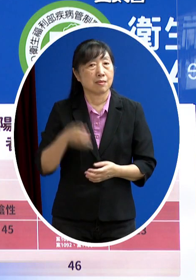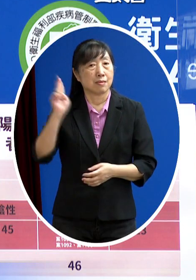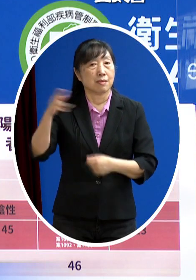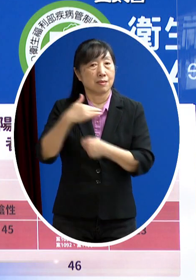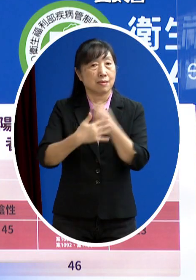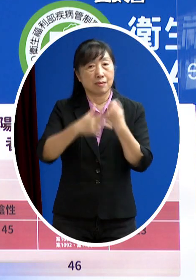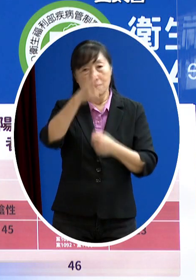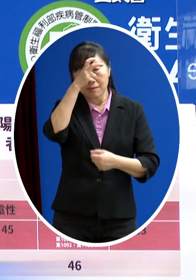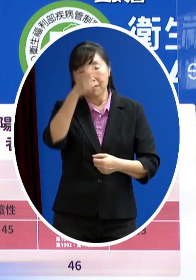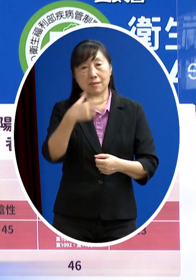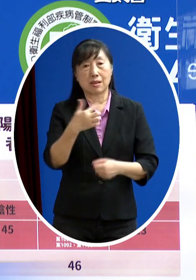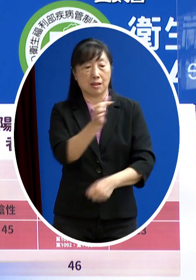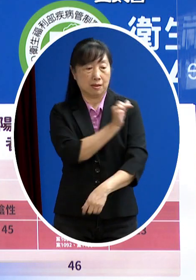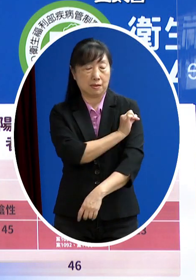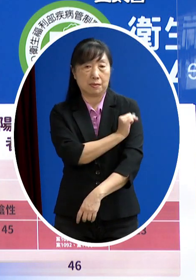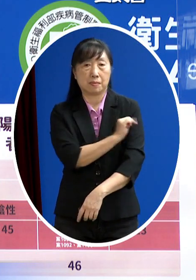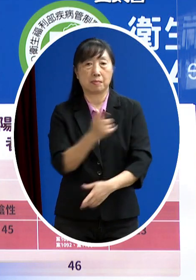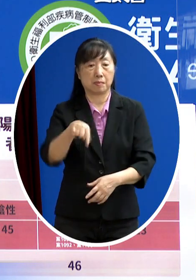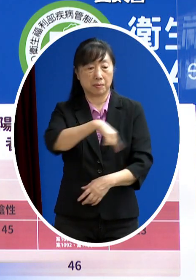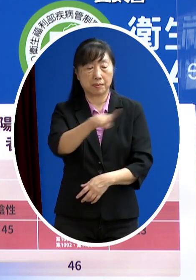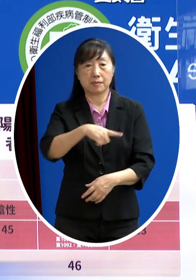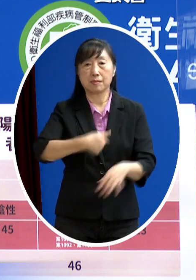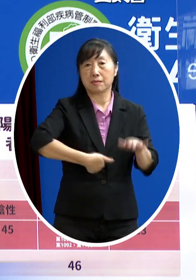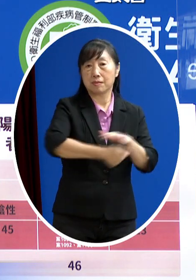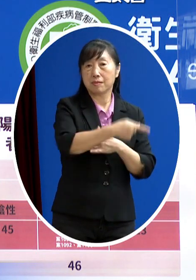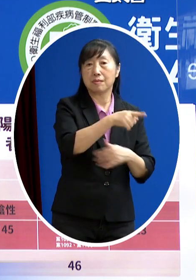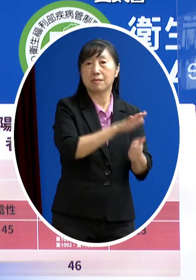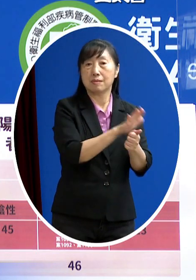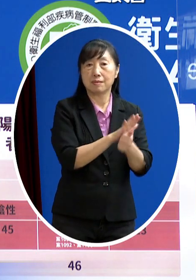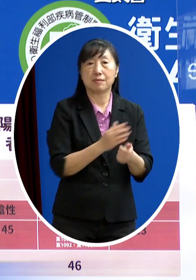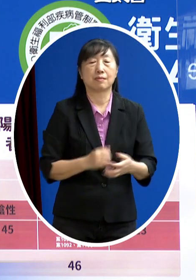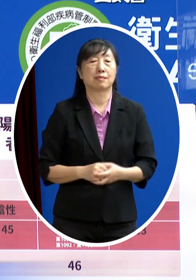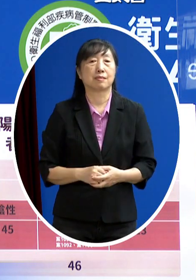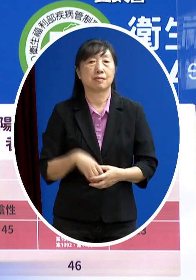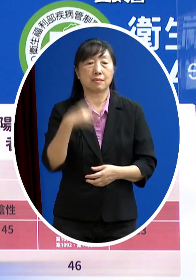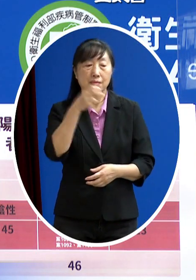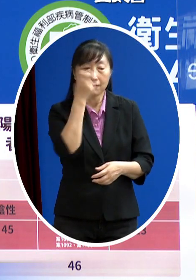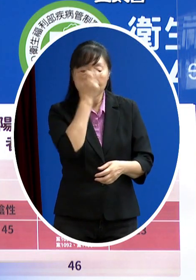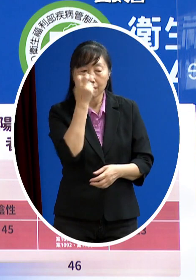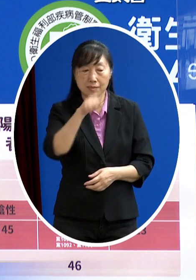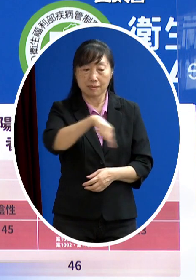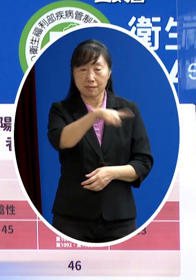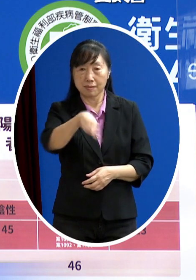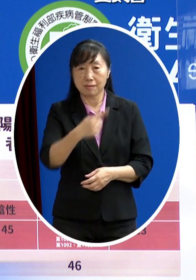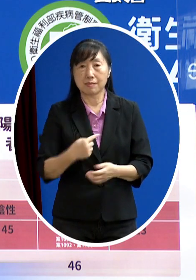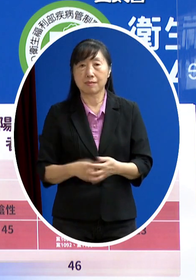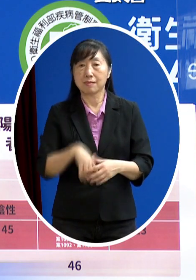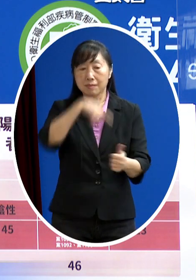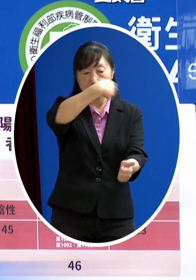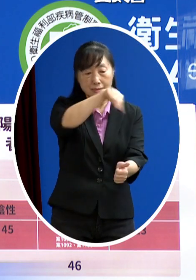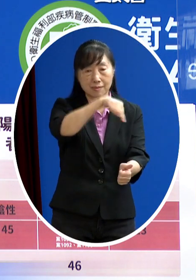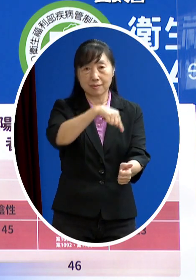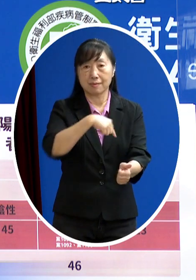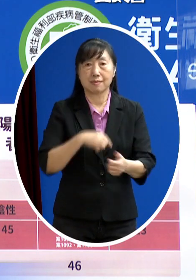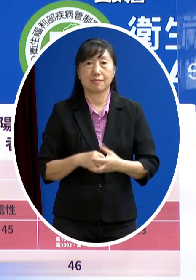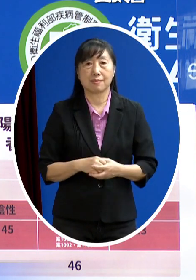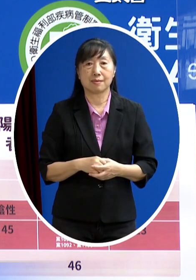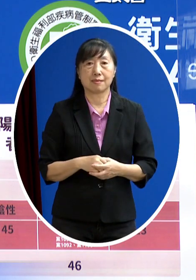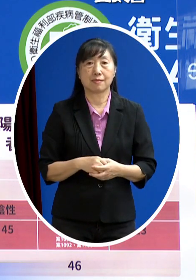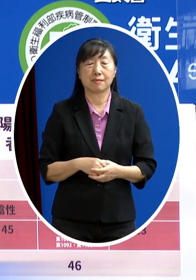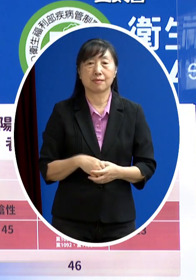保警跟护理人员进到里面，然后去观察跟指导他们这边是不是有一